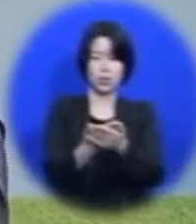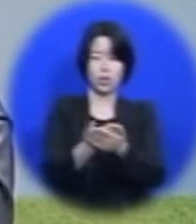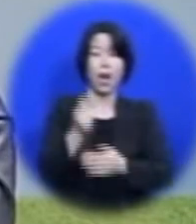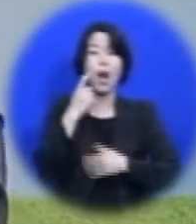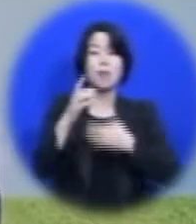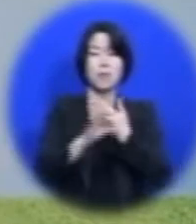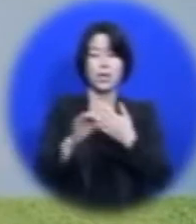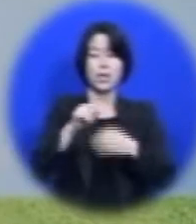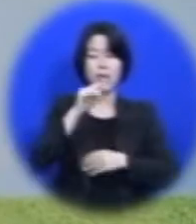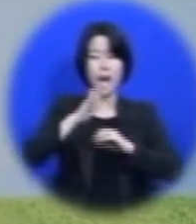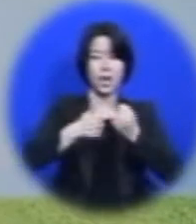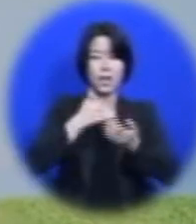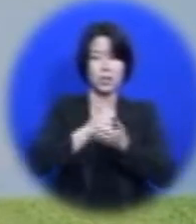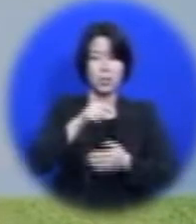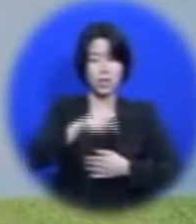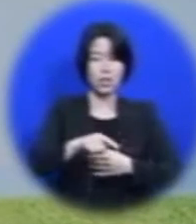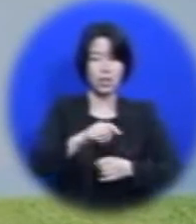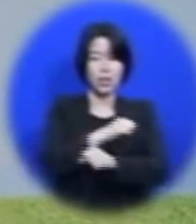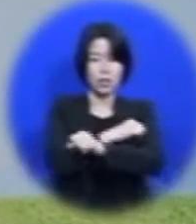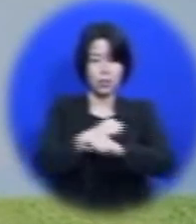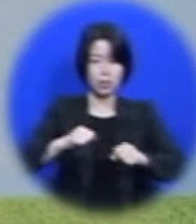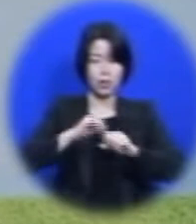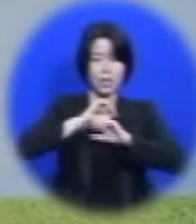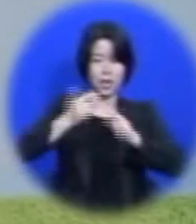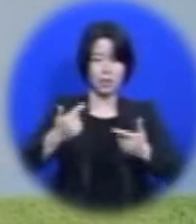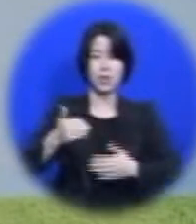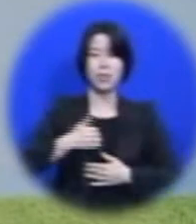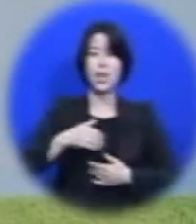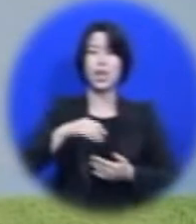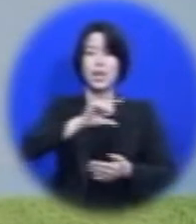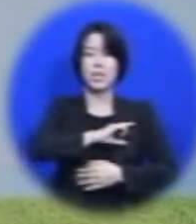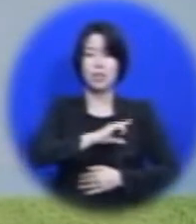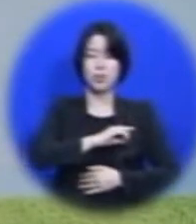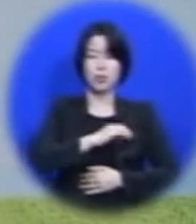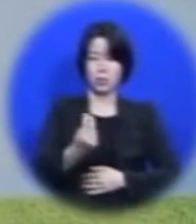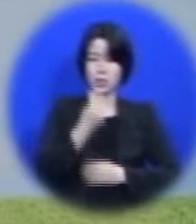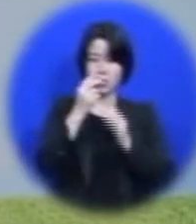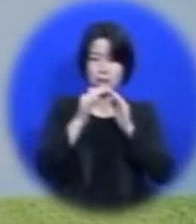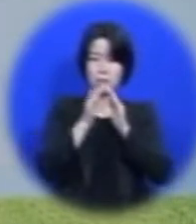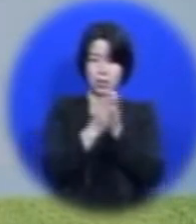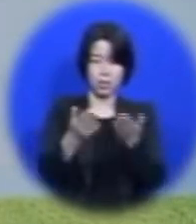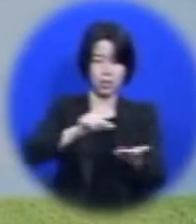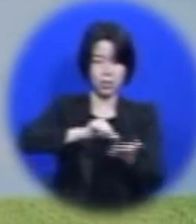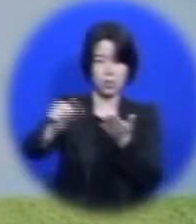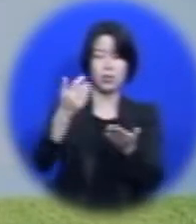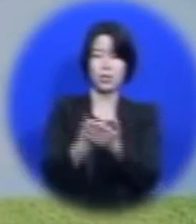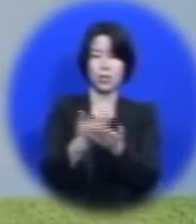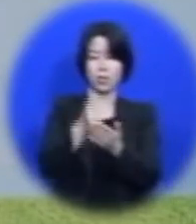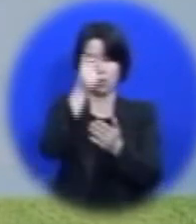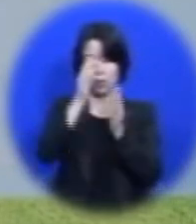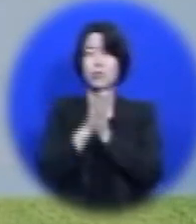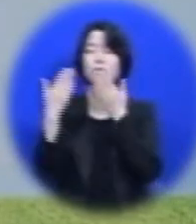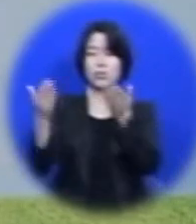만약에 하나님이 이 백성을 용서하지 않으실 거라면 내 이름도 생명책에서 지워주십시오. 그렇게